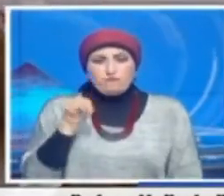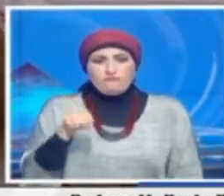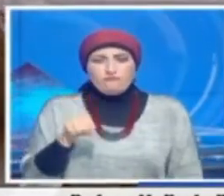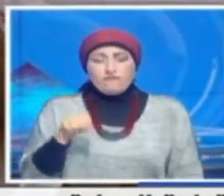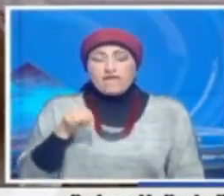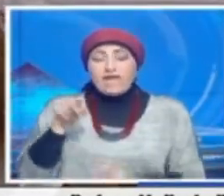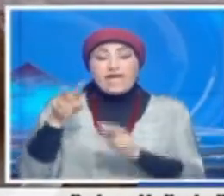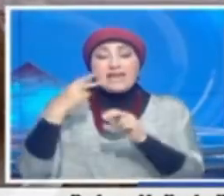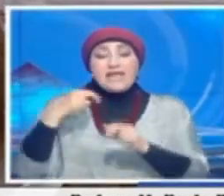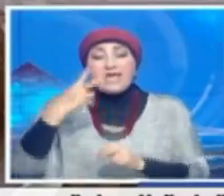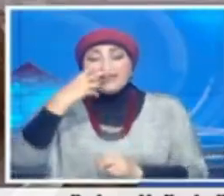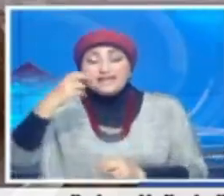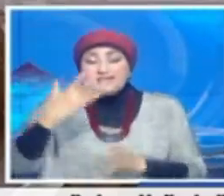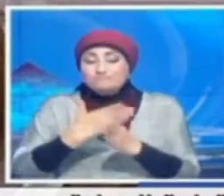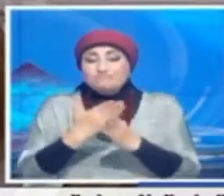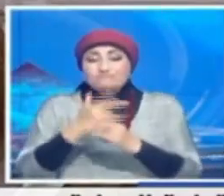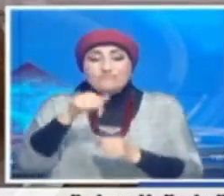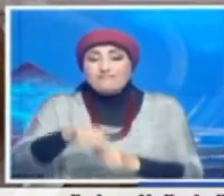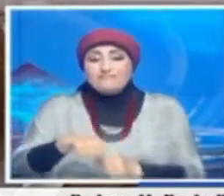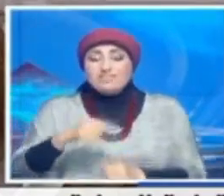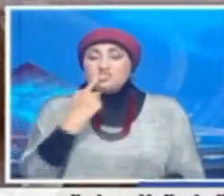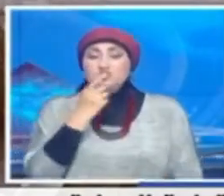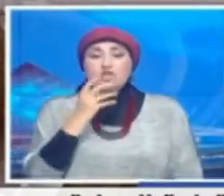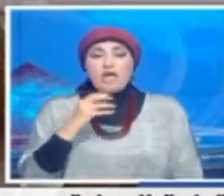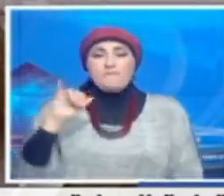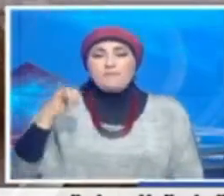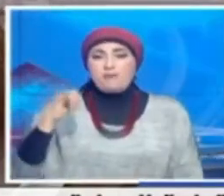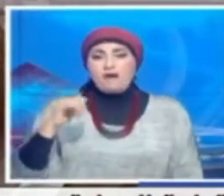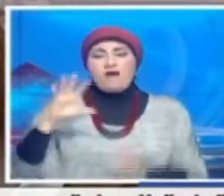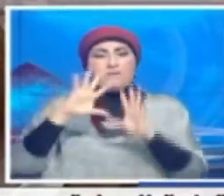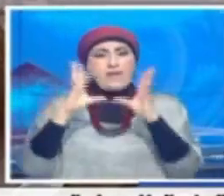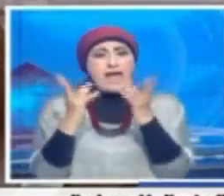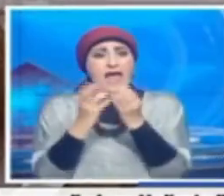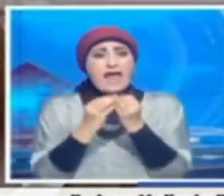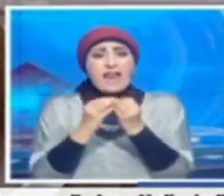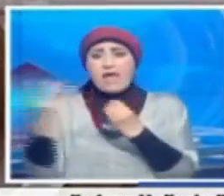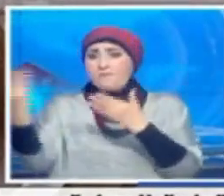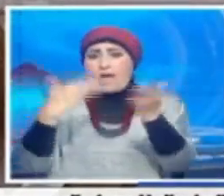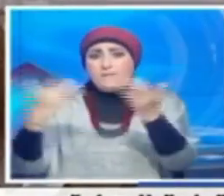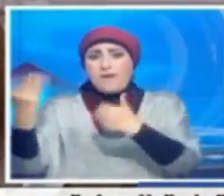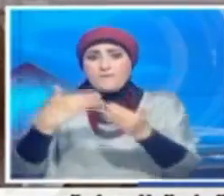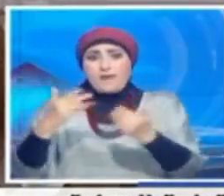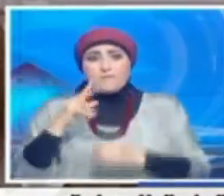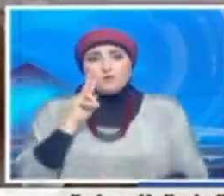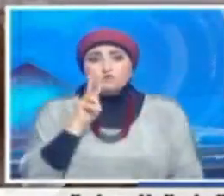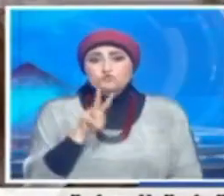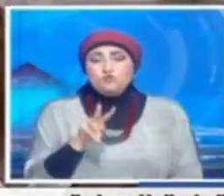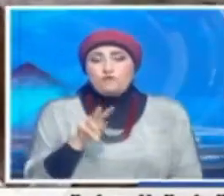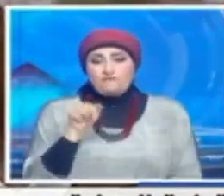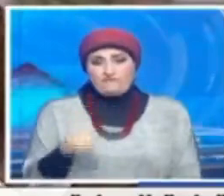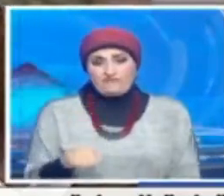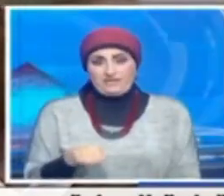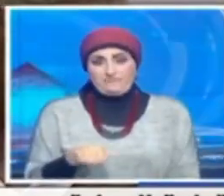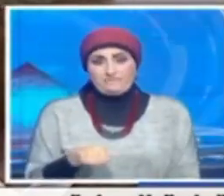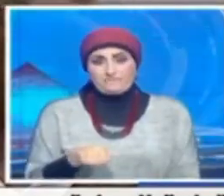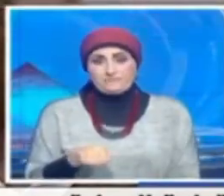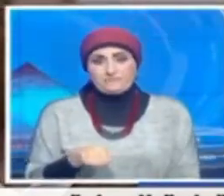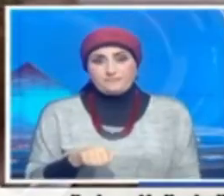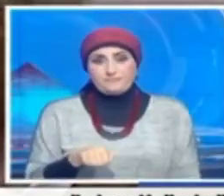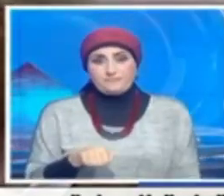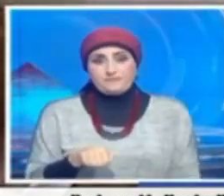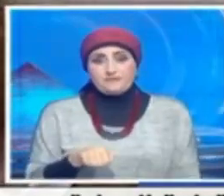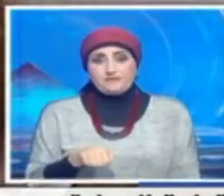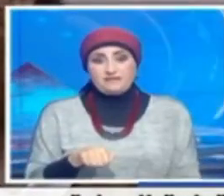الشباب ليس فقط من العالم العربي أو من منطقة الشرق الأوسط، ولكن من جميع الدول تقريبا. يعني